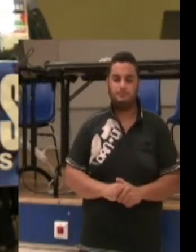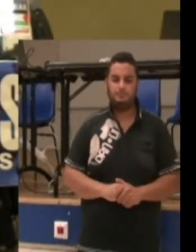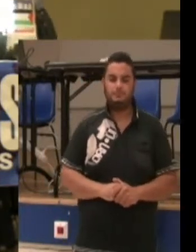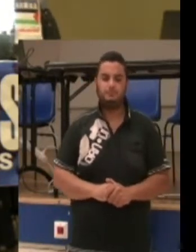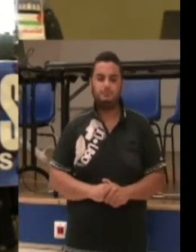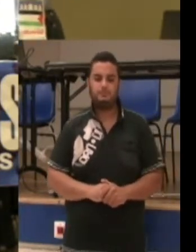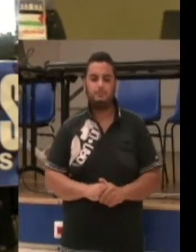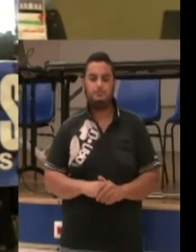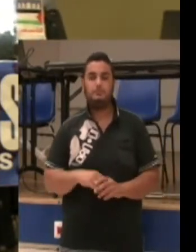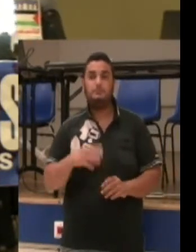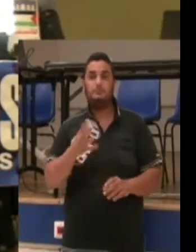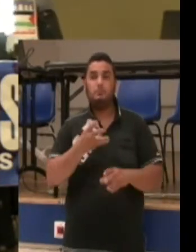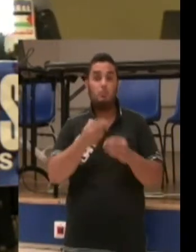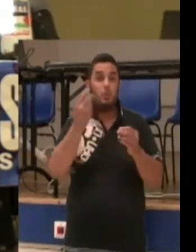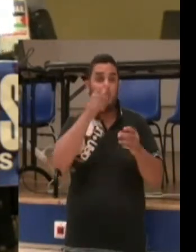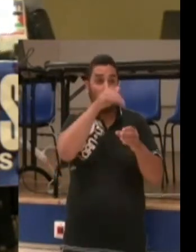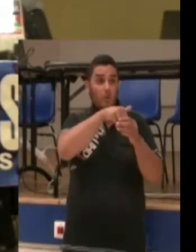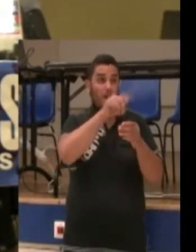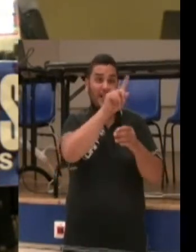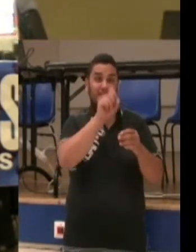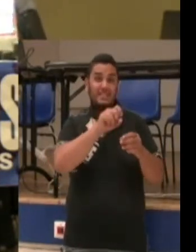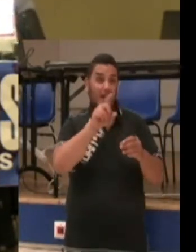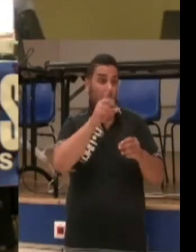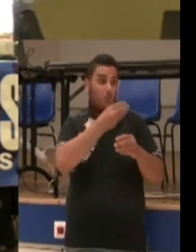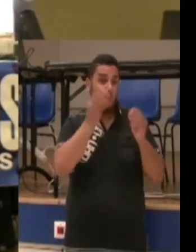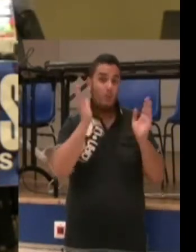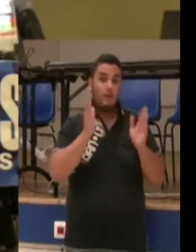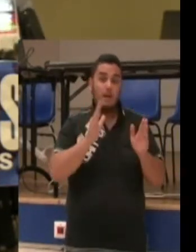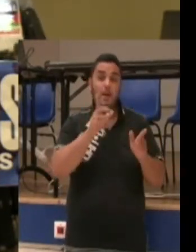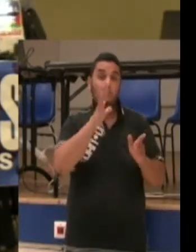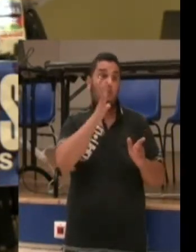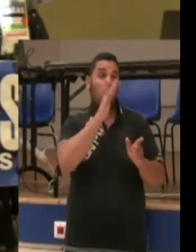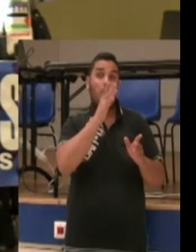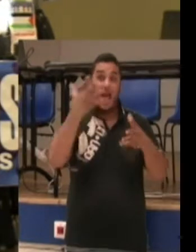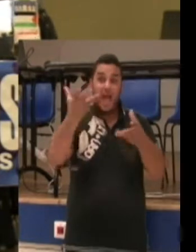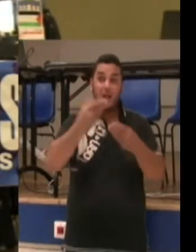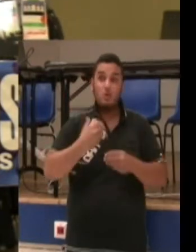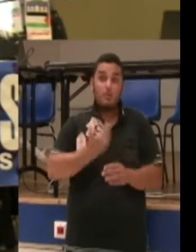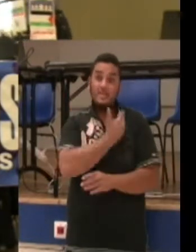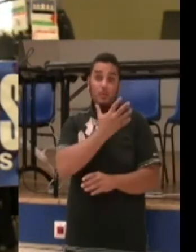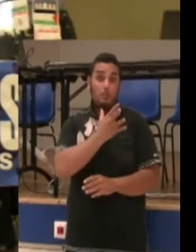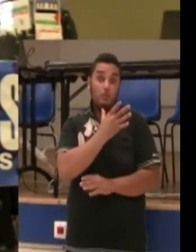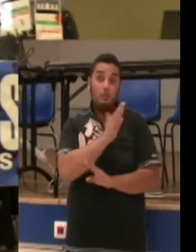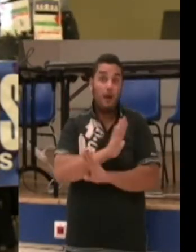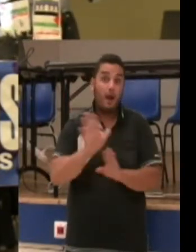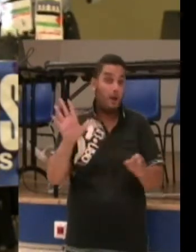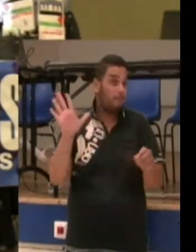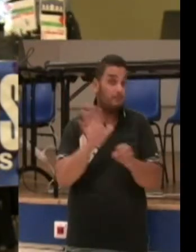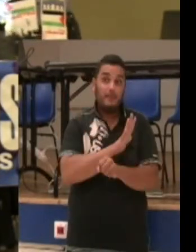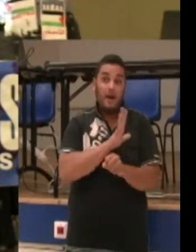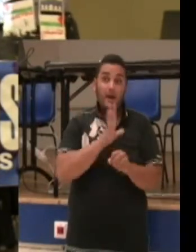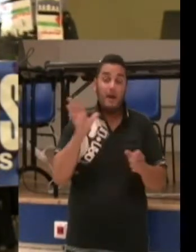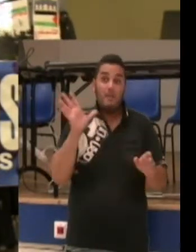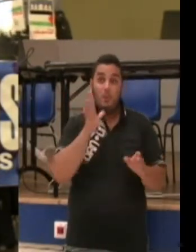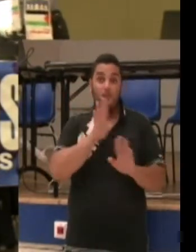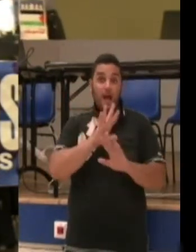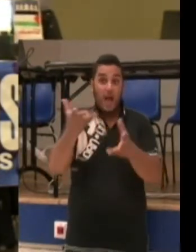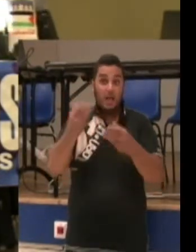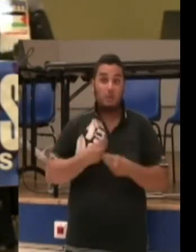pas la possibilité actuellement d'accueillir les blessés parce que